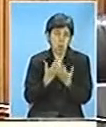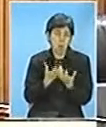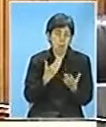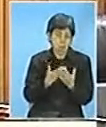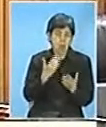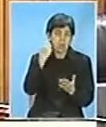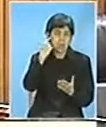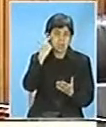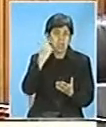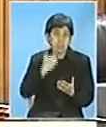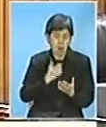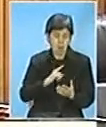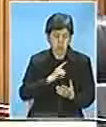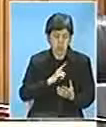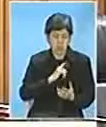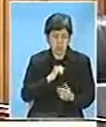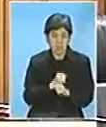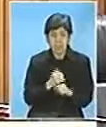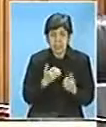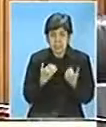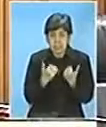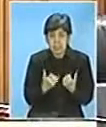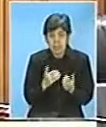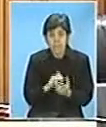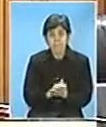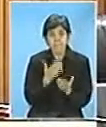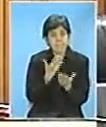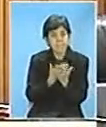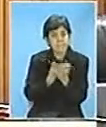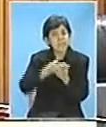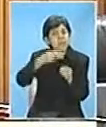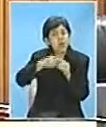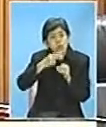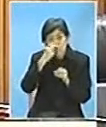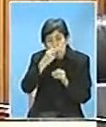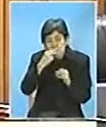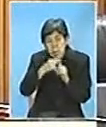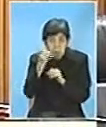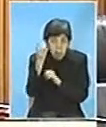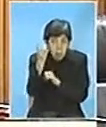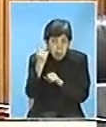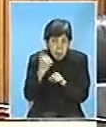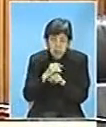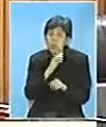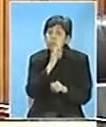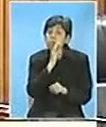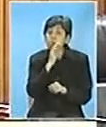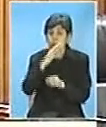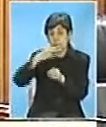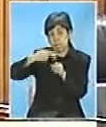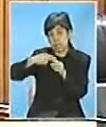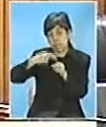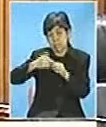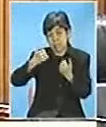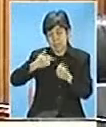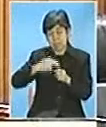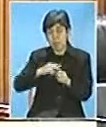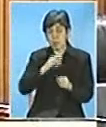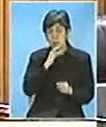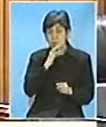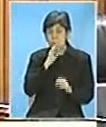อันนี้เราก็ยังมีส่วนนี้คราวนี้ก็ต้องดูราคาน้ำมันอย่างต่อเนื่องด้วยเหมือนกันนะครับคือถ้าราคาน้ำมันณวันนี้เนี่ยถ้